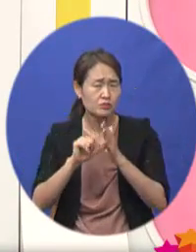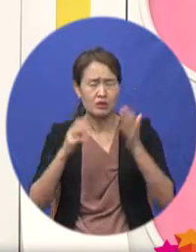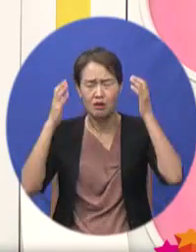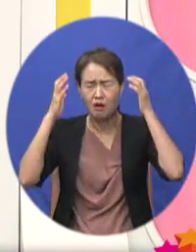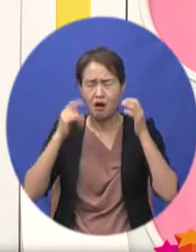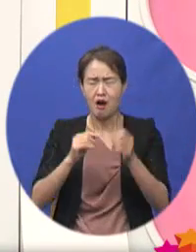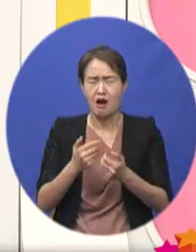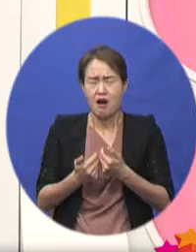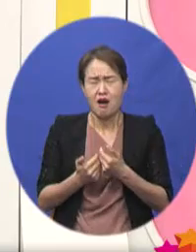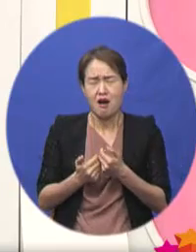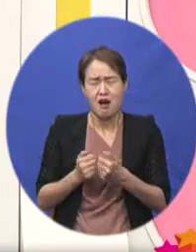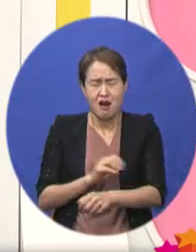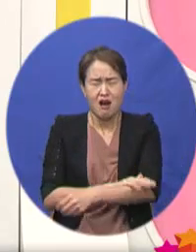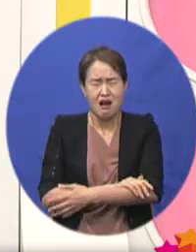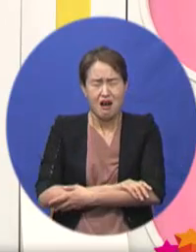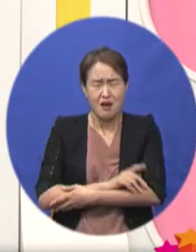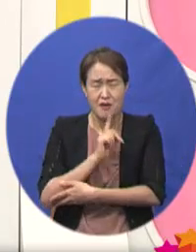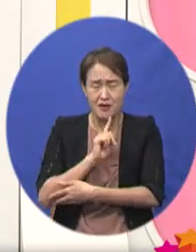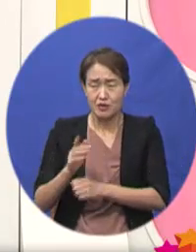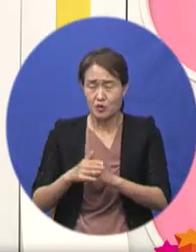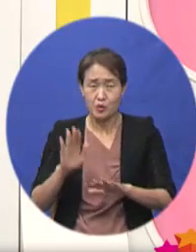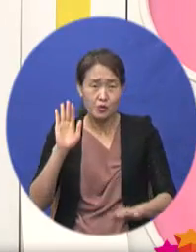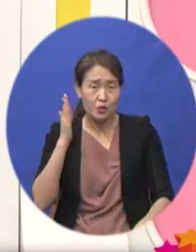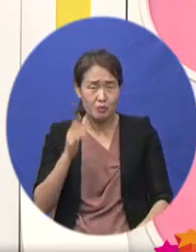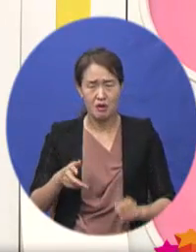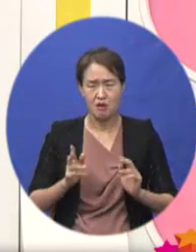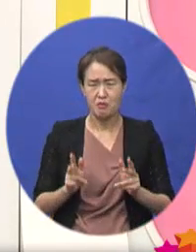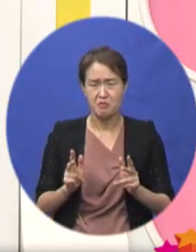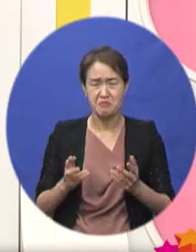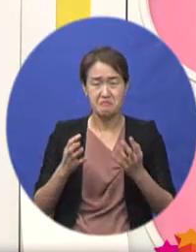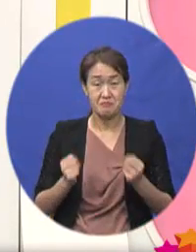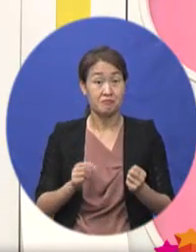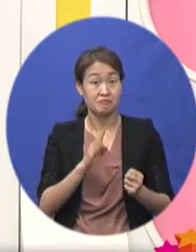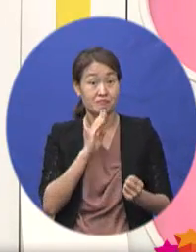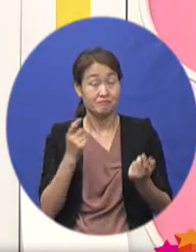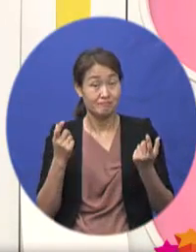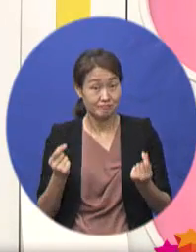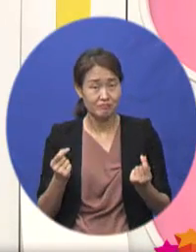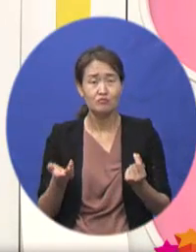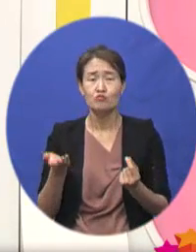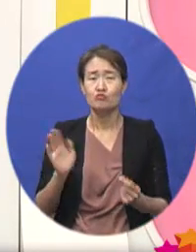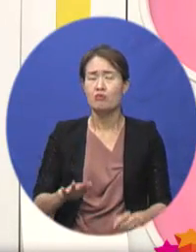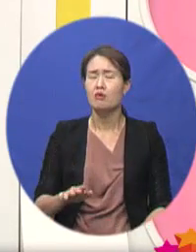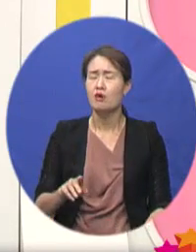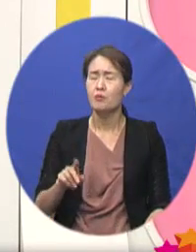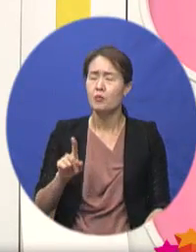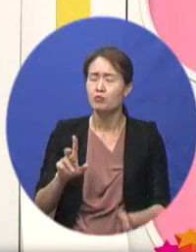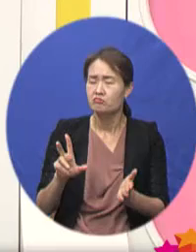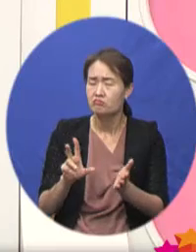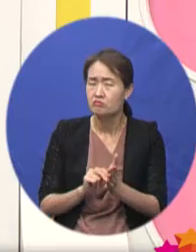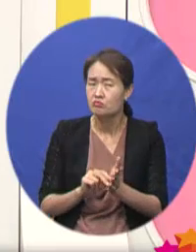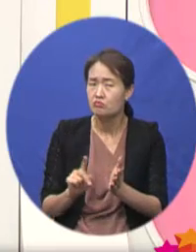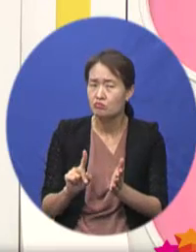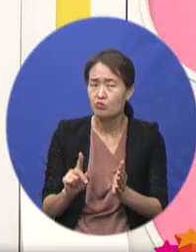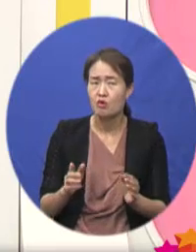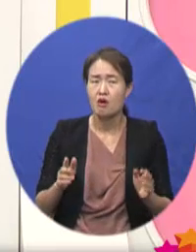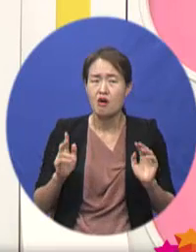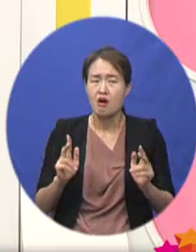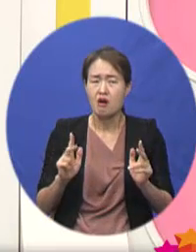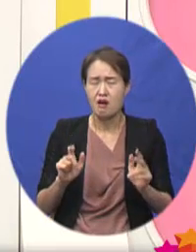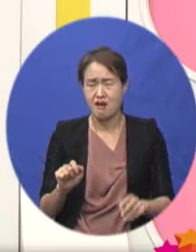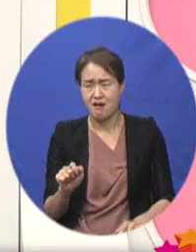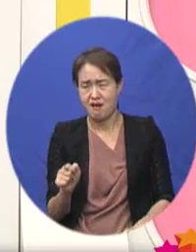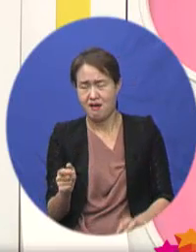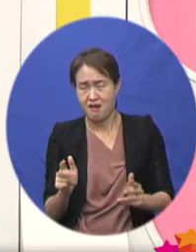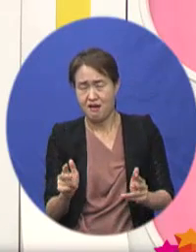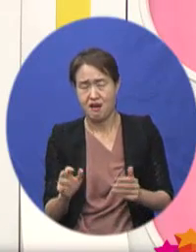덥고 습하고 그러기 때문에 네. 에어컨들을 막 많이 트세요. 그렇죠. 네. 근데 자칫하면은 이 에어컨을 네. 확 쓰게